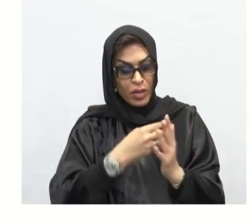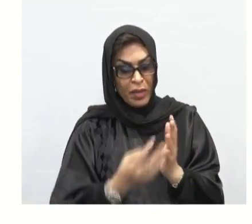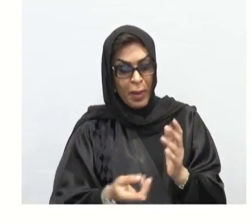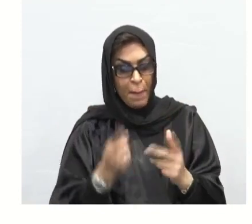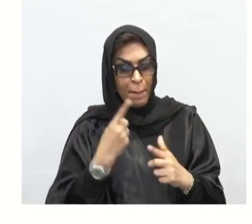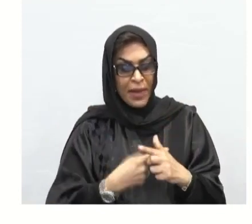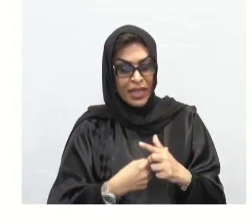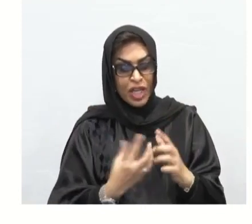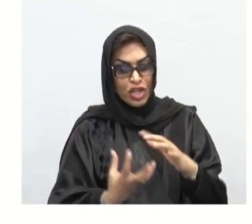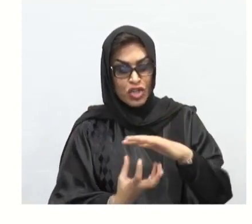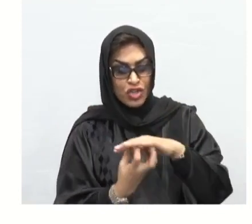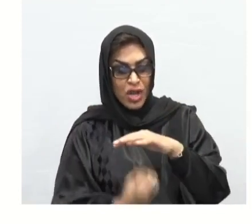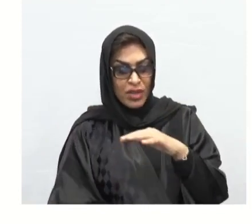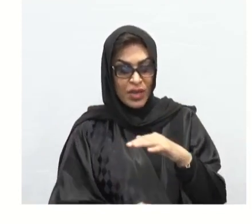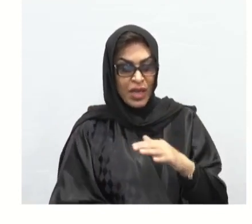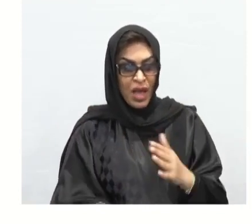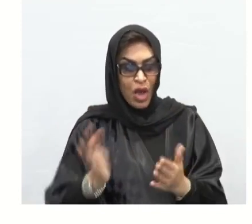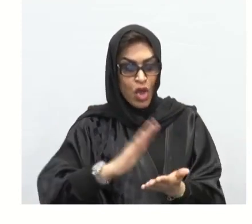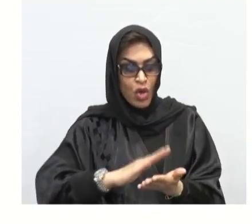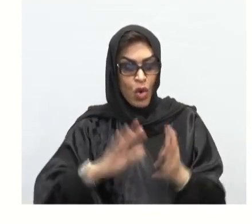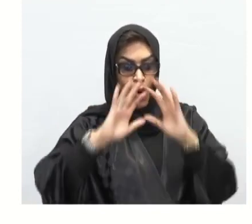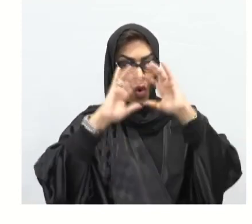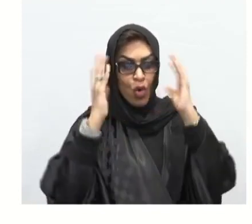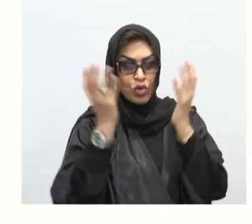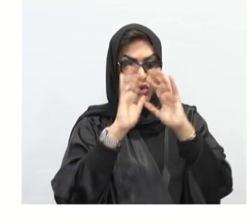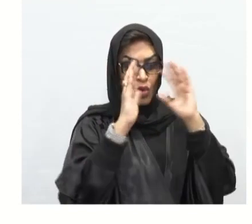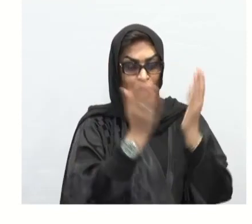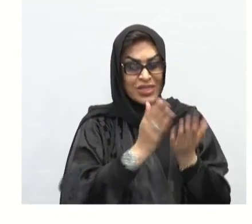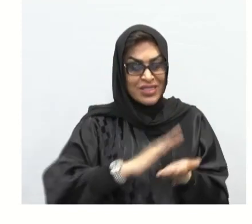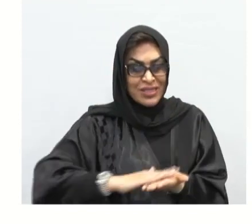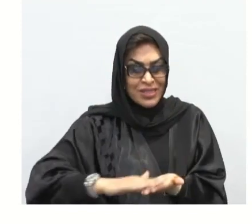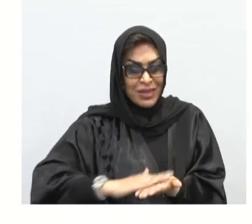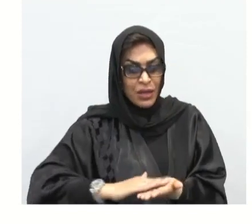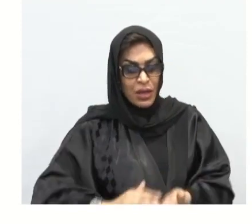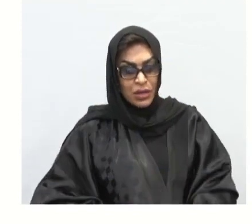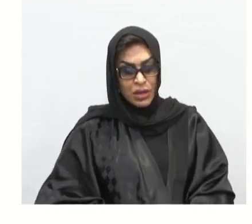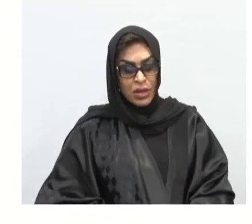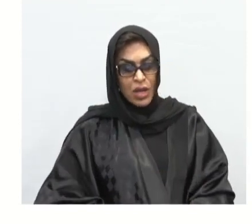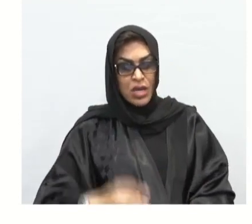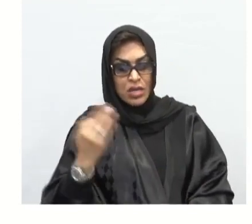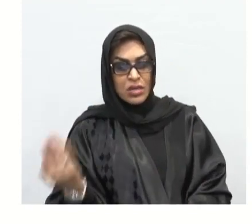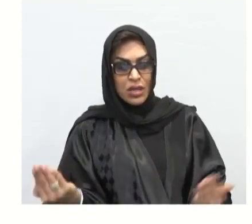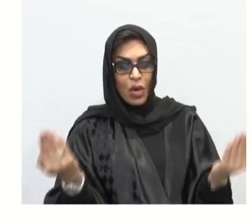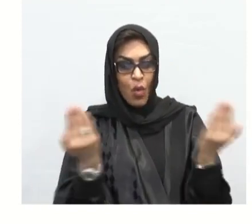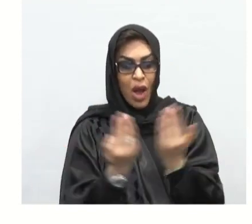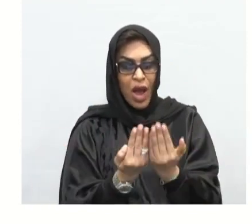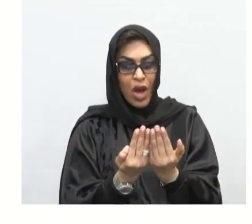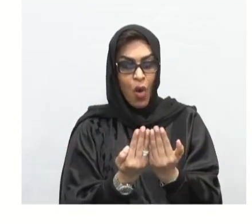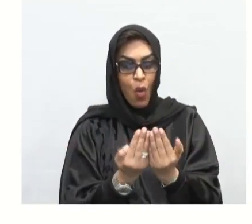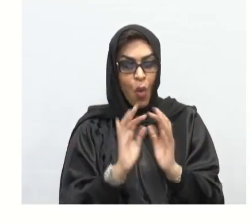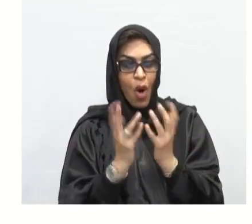الجاذبيه على سطوح بعض الكواكب وسطح الارض الجاذبيه بين سطح كوكب الماء